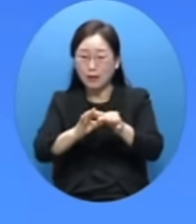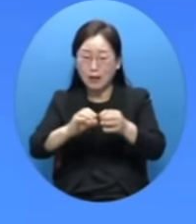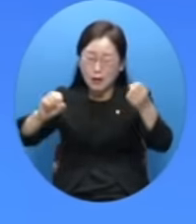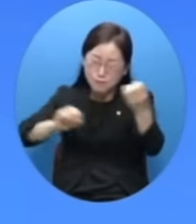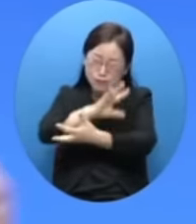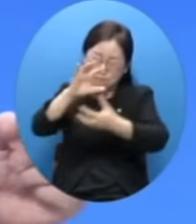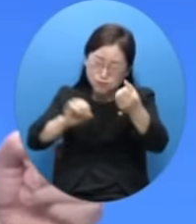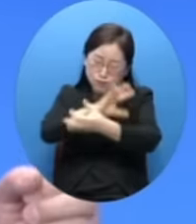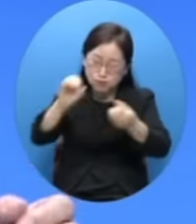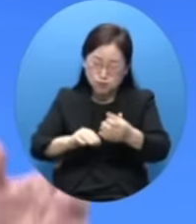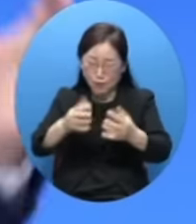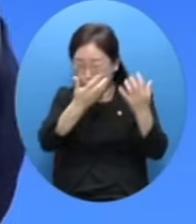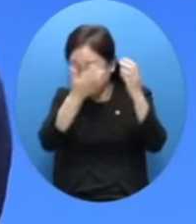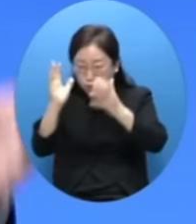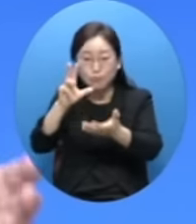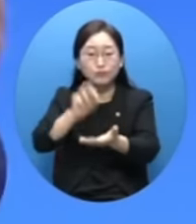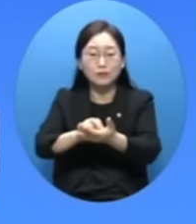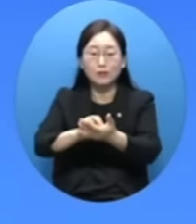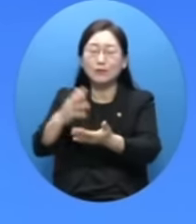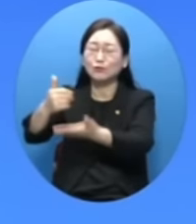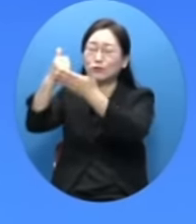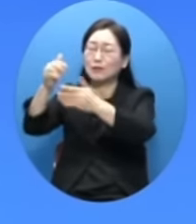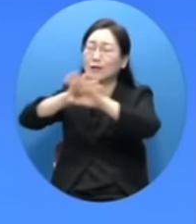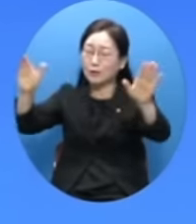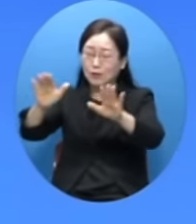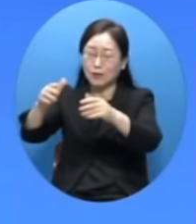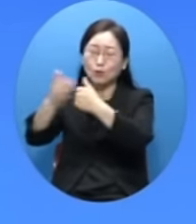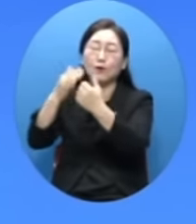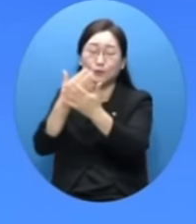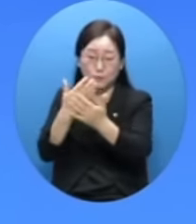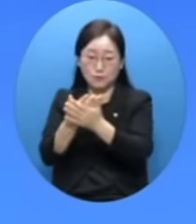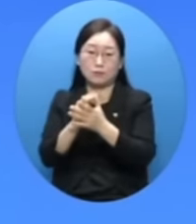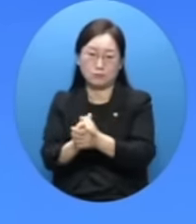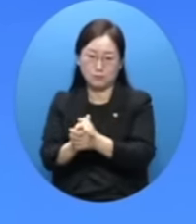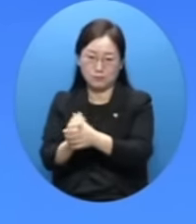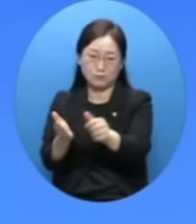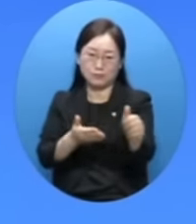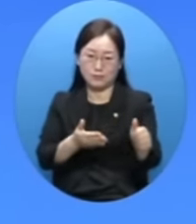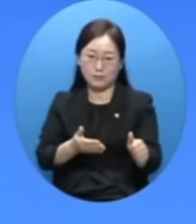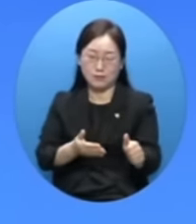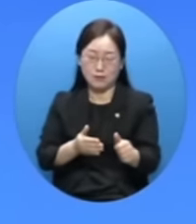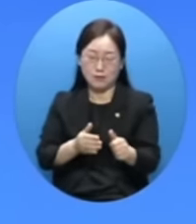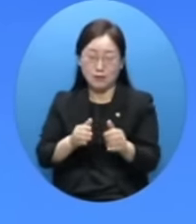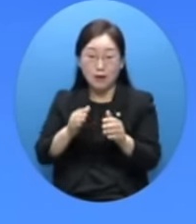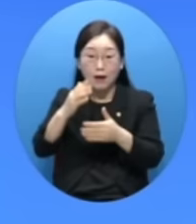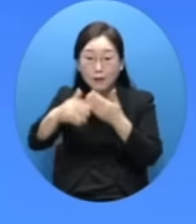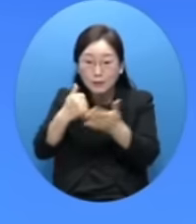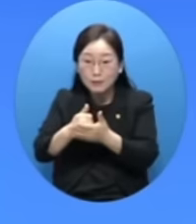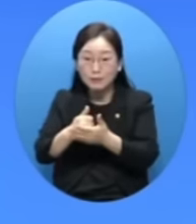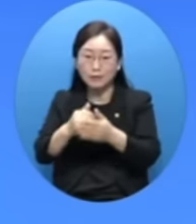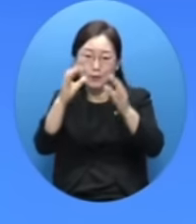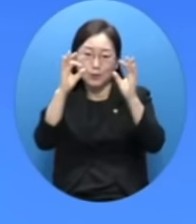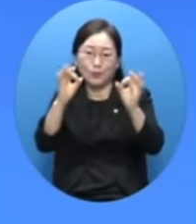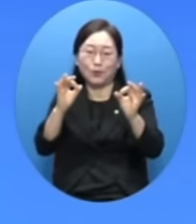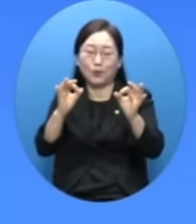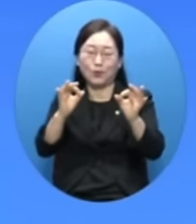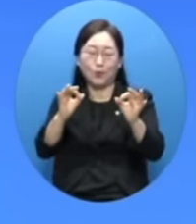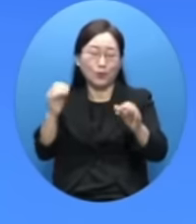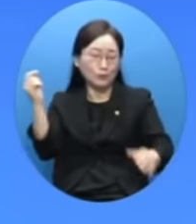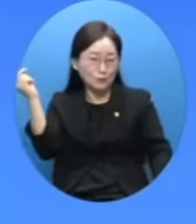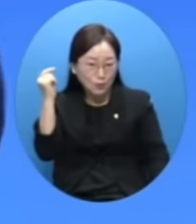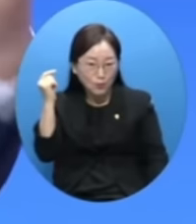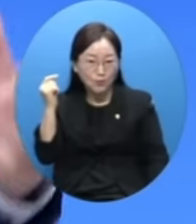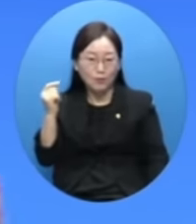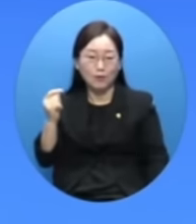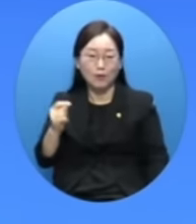설킨 이 모든 복잡한 문제를 주님 해결하여 주옵소서. 주 앞에 엎드려 기도할 때 하나님께서 우리의 기도를 들으시고